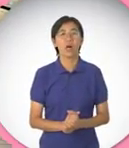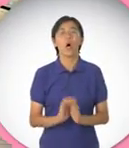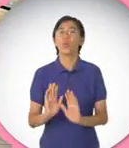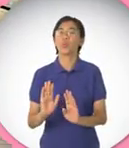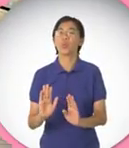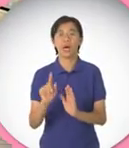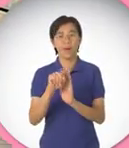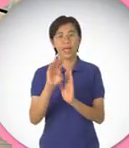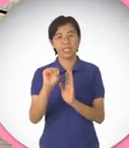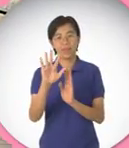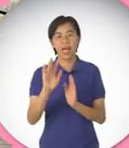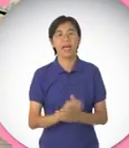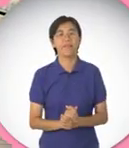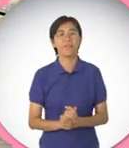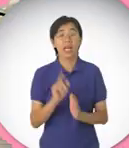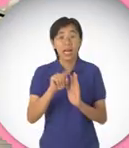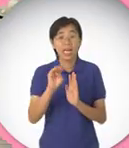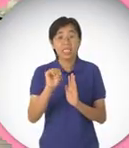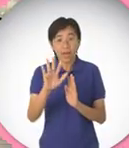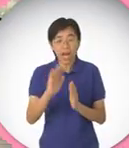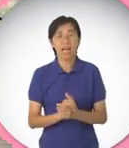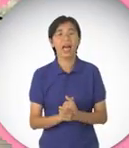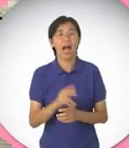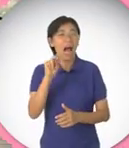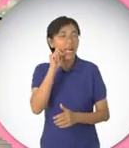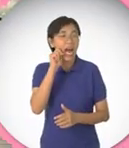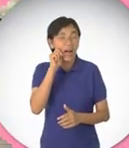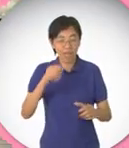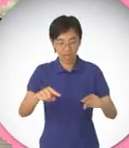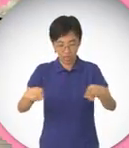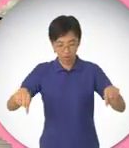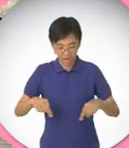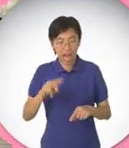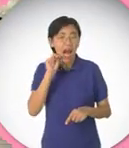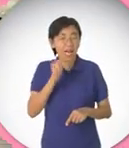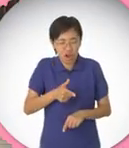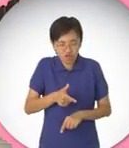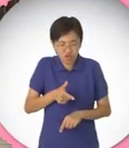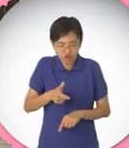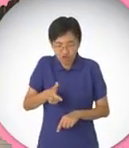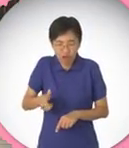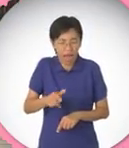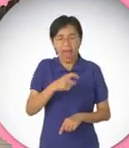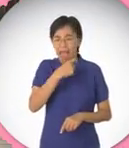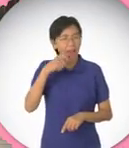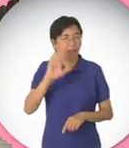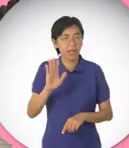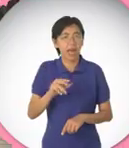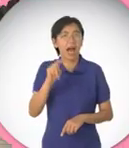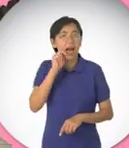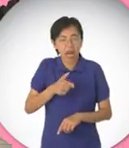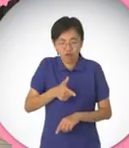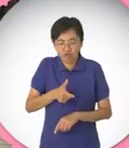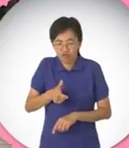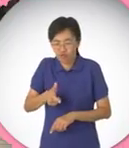นาทีแต่ระหว่างนี้ให้เราใช้ฟอกกี้ฉีดน้ำด้วยเพื่อไม่ให้หน้าเขาแห้ง นี่แหละครับ ค่ะ ฉีดผ่านๆนะครับ ใช่ฉีด